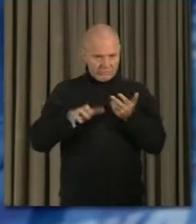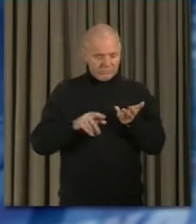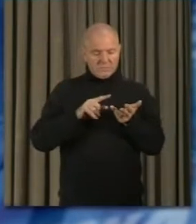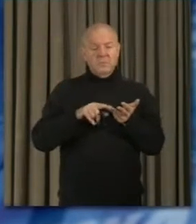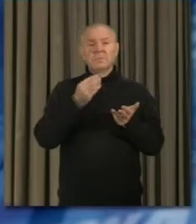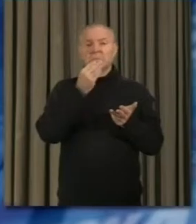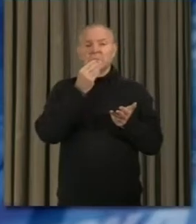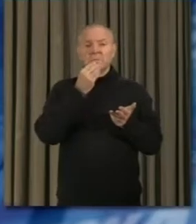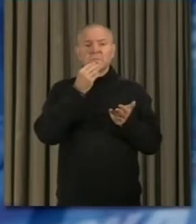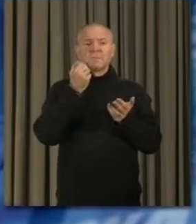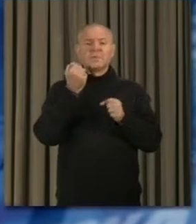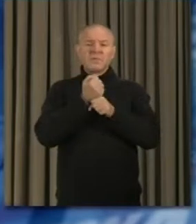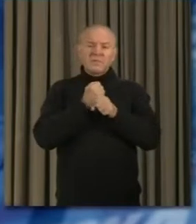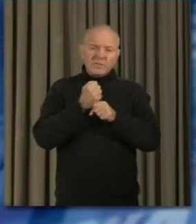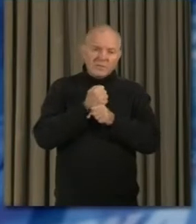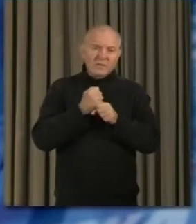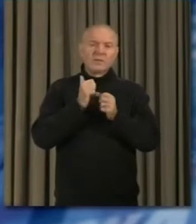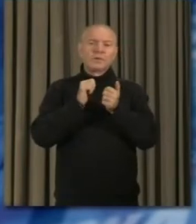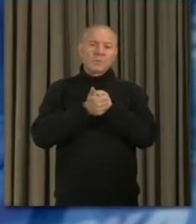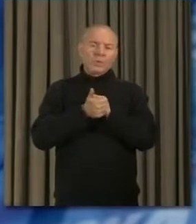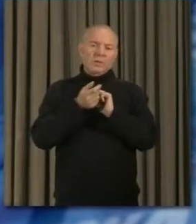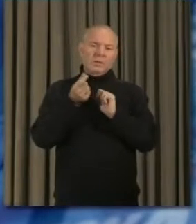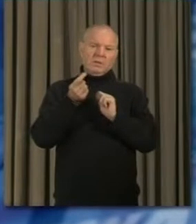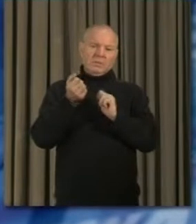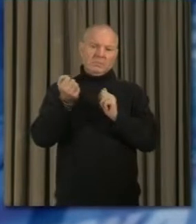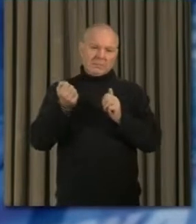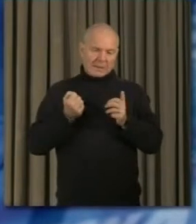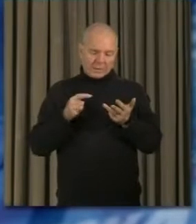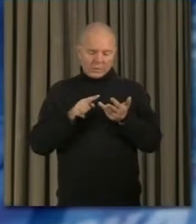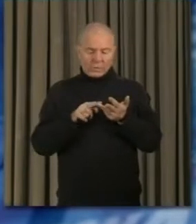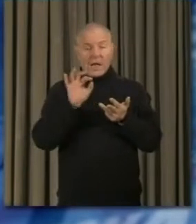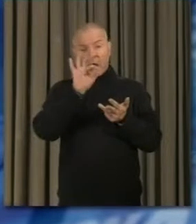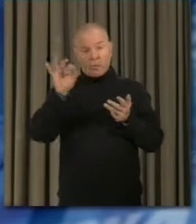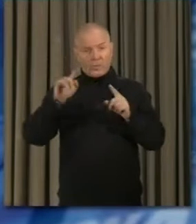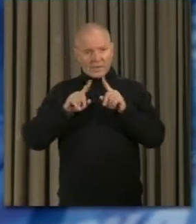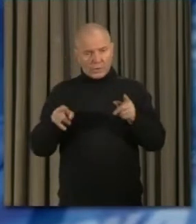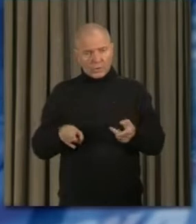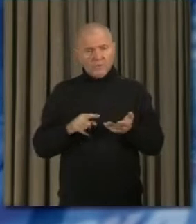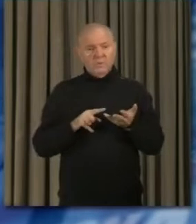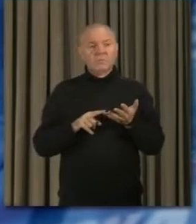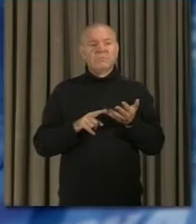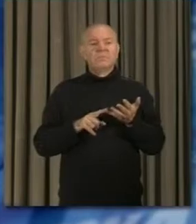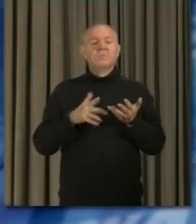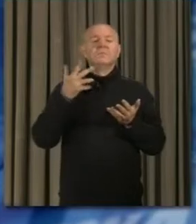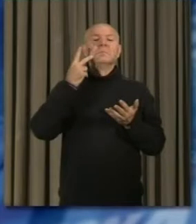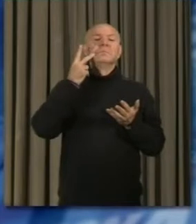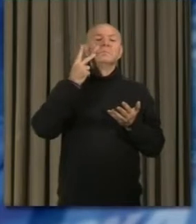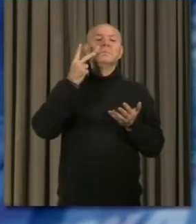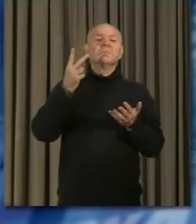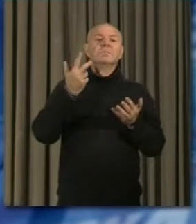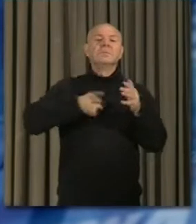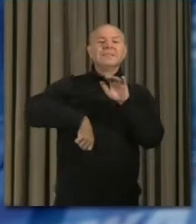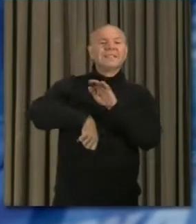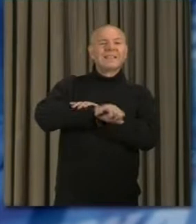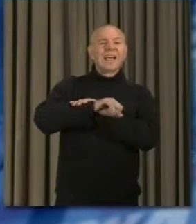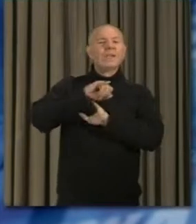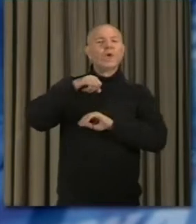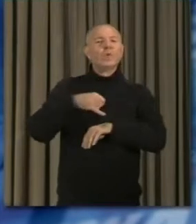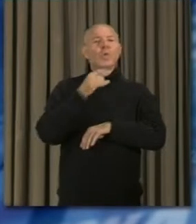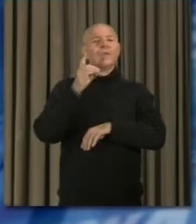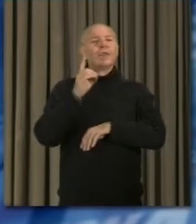prodotti alimentari farmaceutici e sportivi in alcuni negozi della valle non si pagherà per entrare per assistere alle partite della Juve